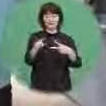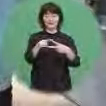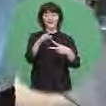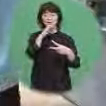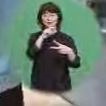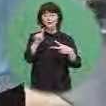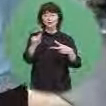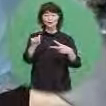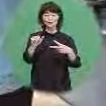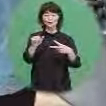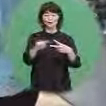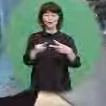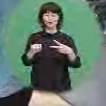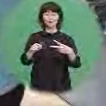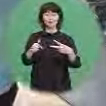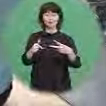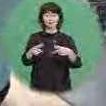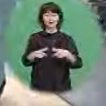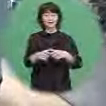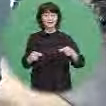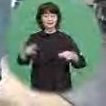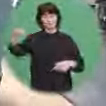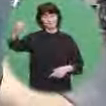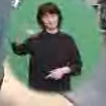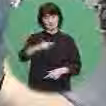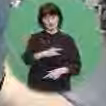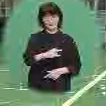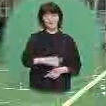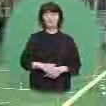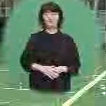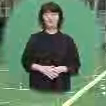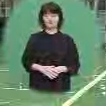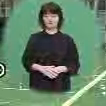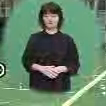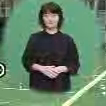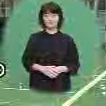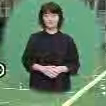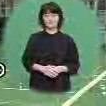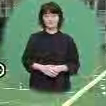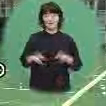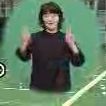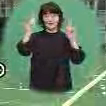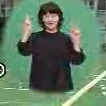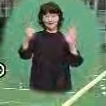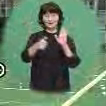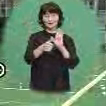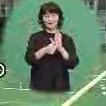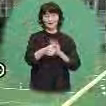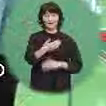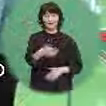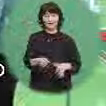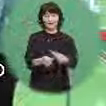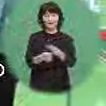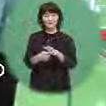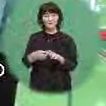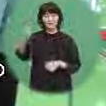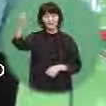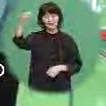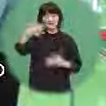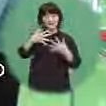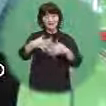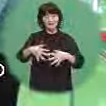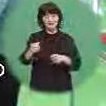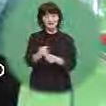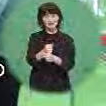が来日して郡山市を訪れています受配伝説日メーカー川村電気